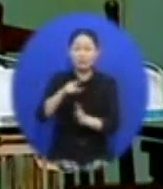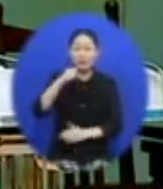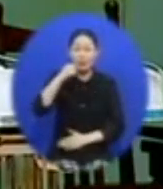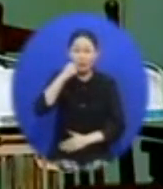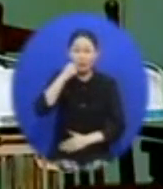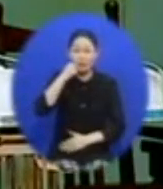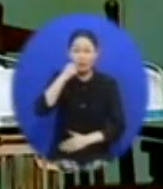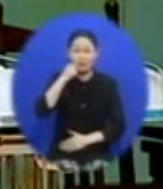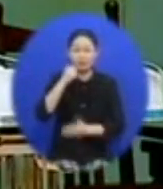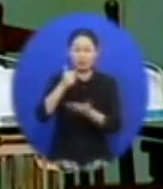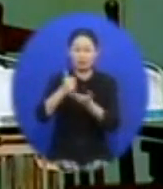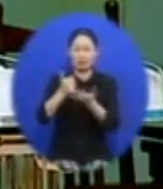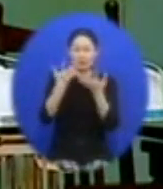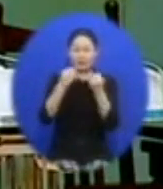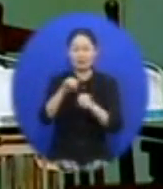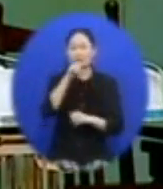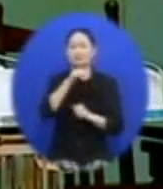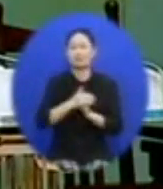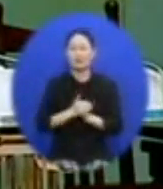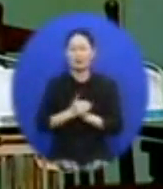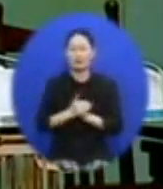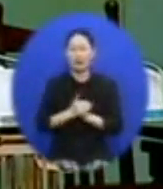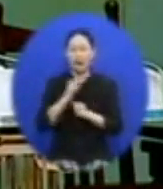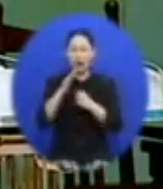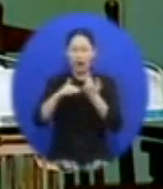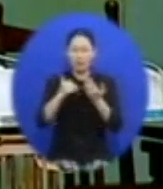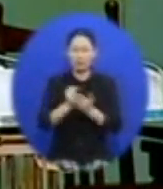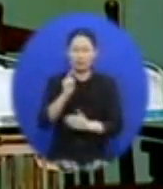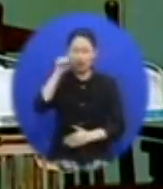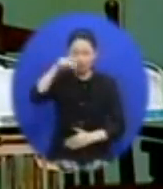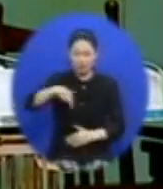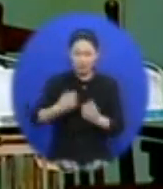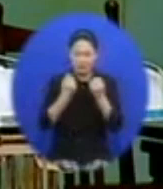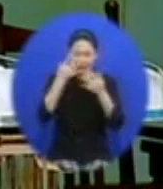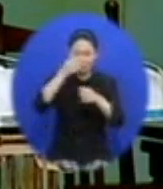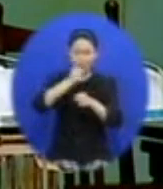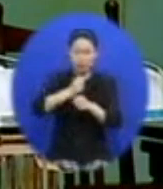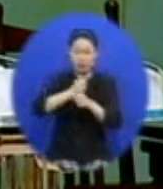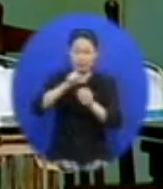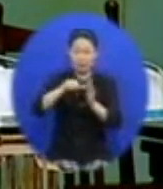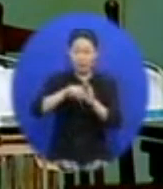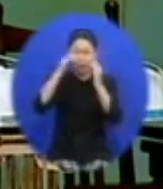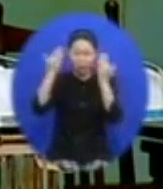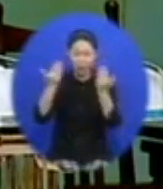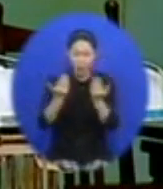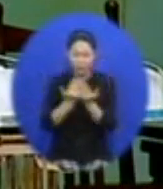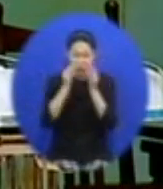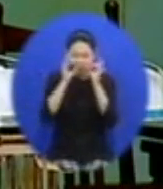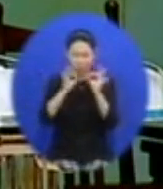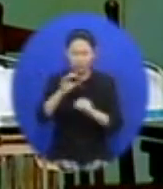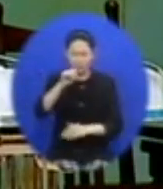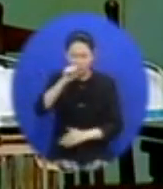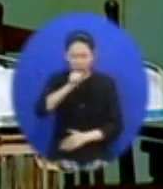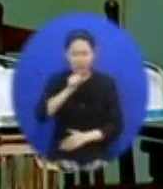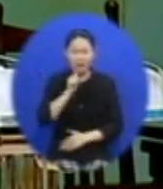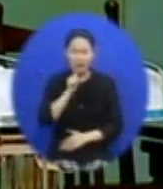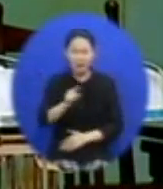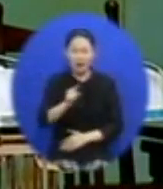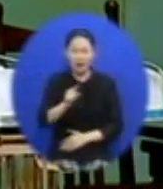실제로 많습니다 하나님이 천지를 창조하실 때 모든 것을 보시고 다 좋았다 라고